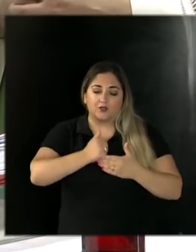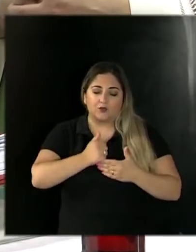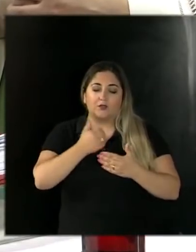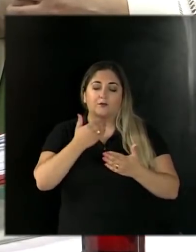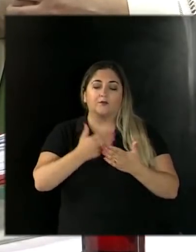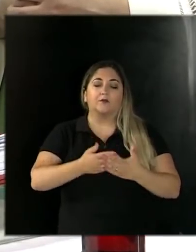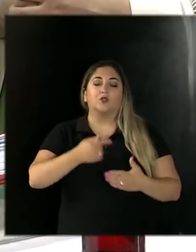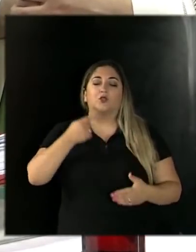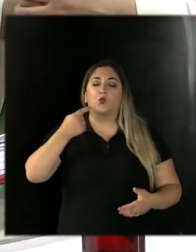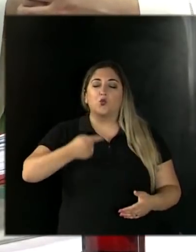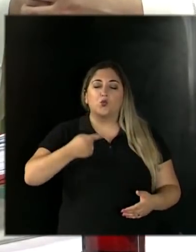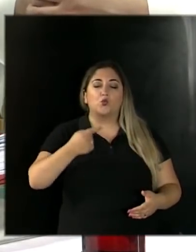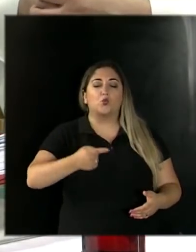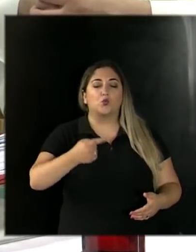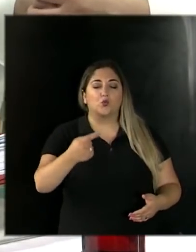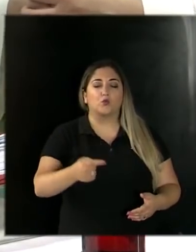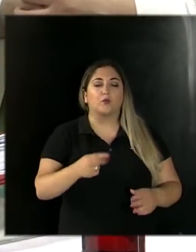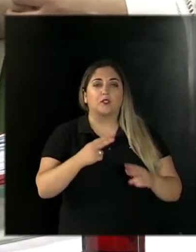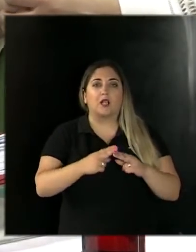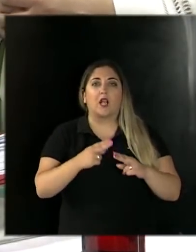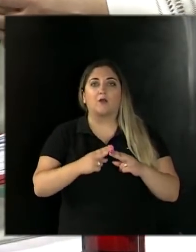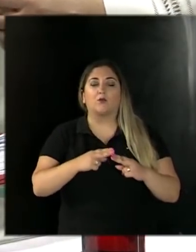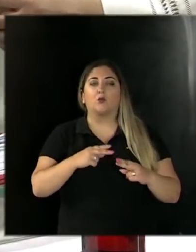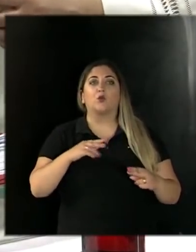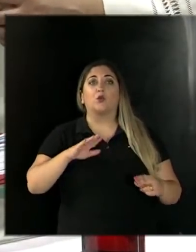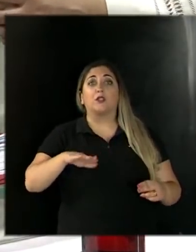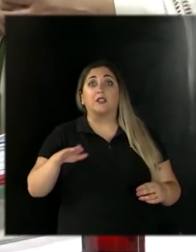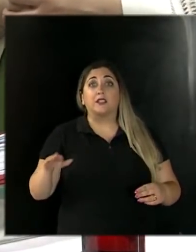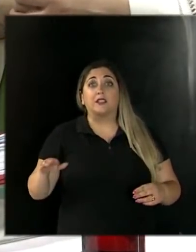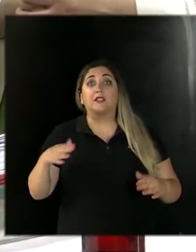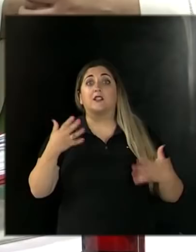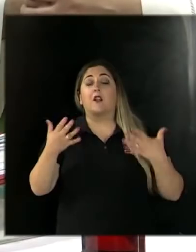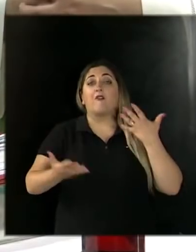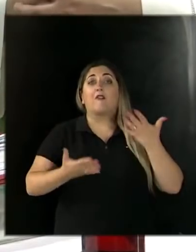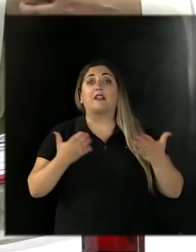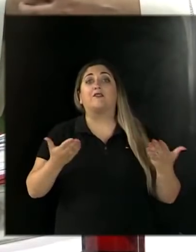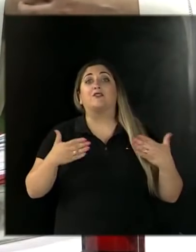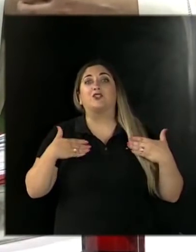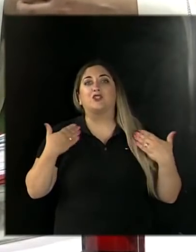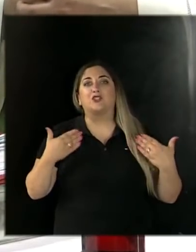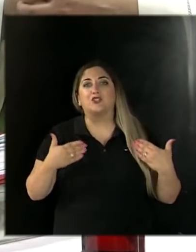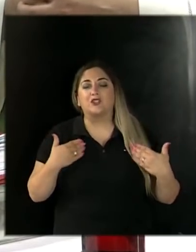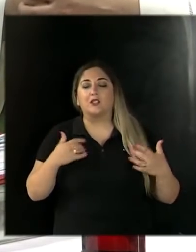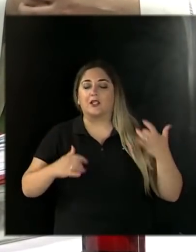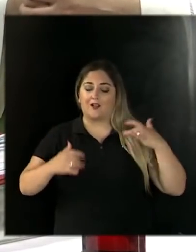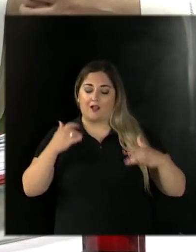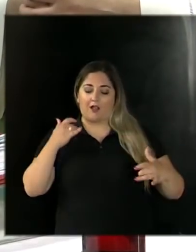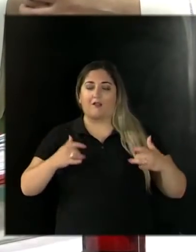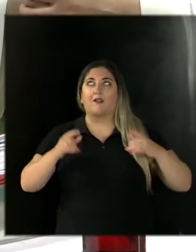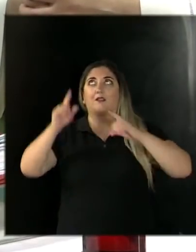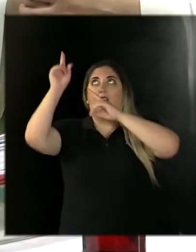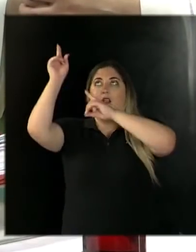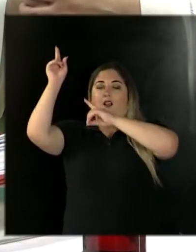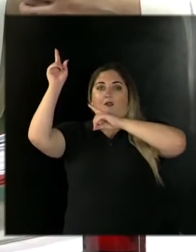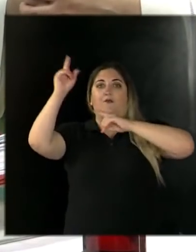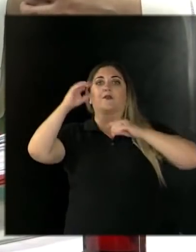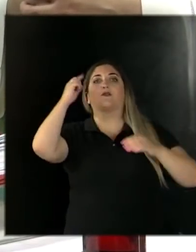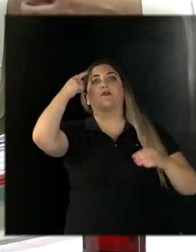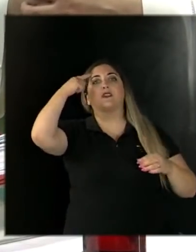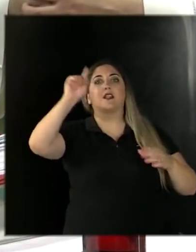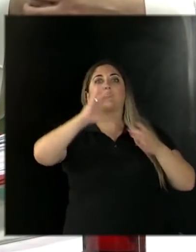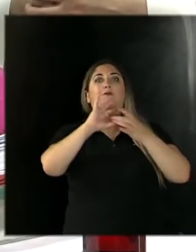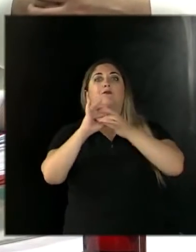minn jum għal ieħor nagħmlu opri li jixirqu lil ħajja tas-sema bi Kristu Sidna.